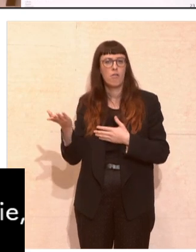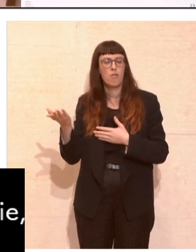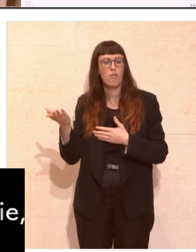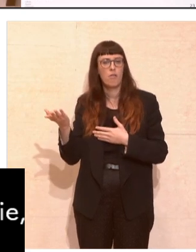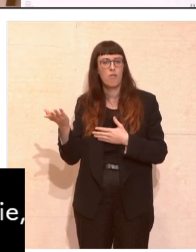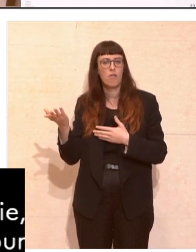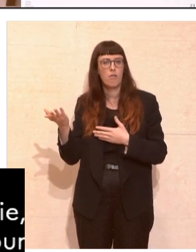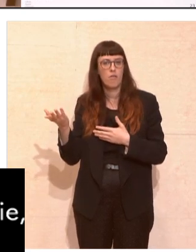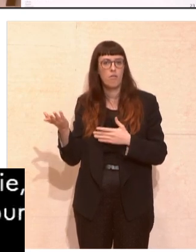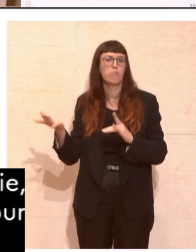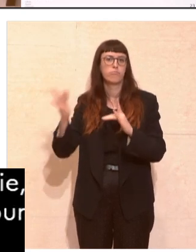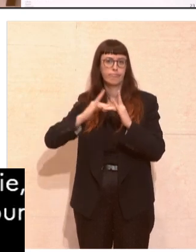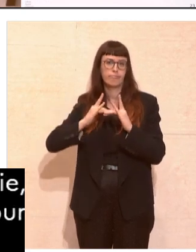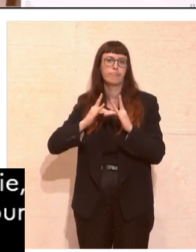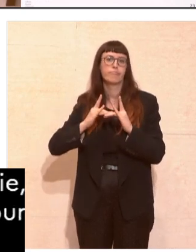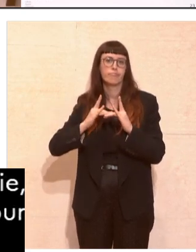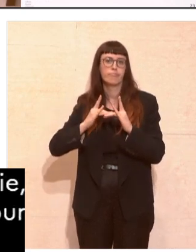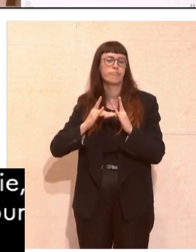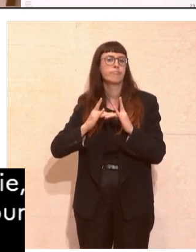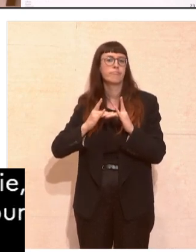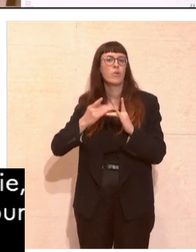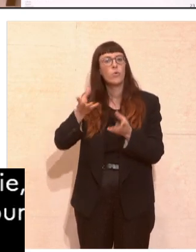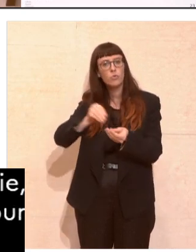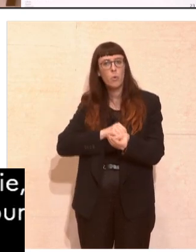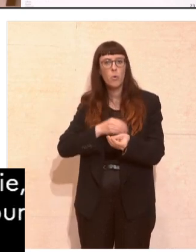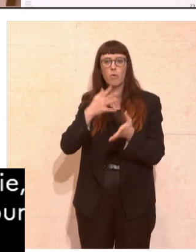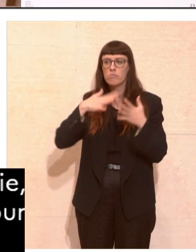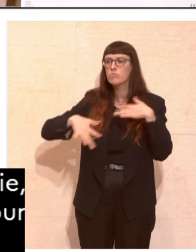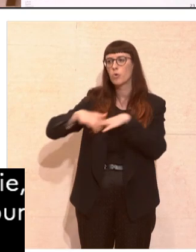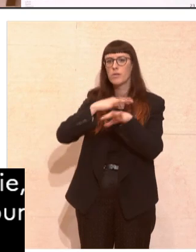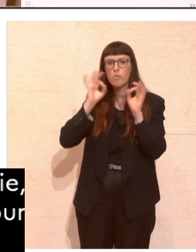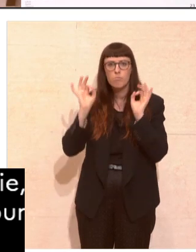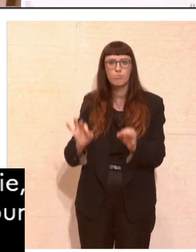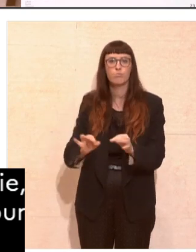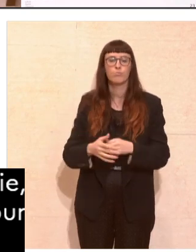finalement, dorme relativement dans les meilleures conditions possibles.